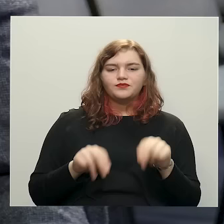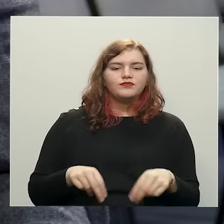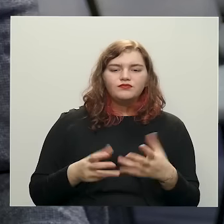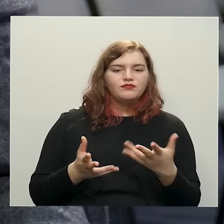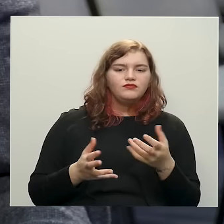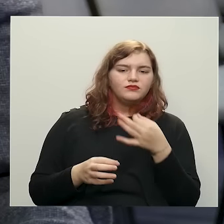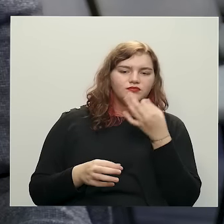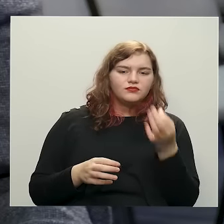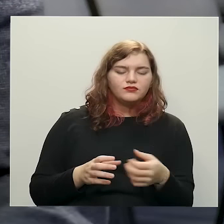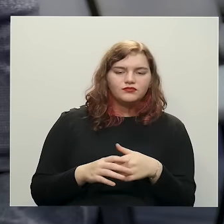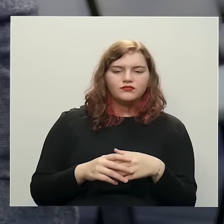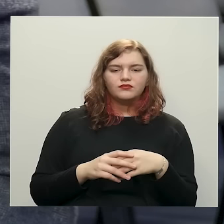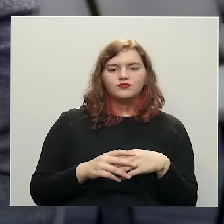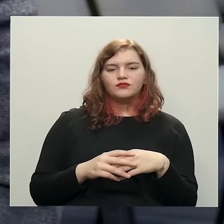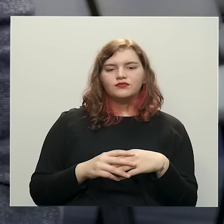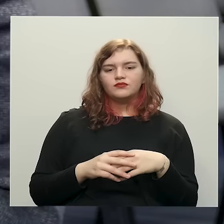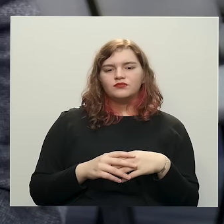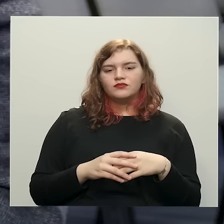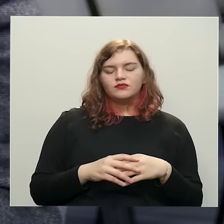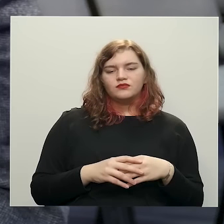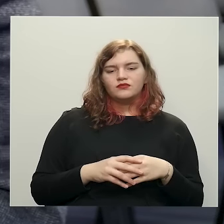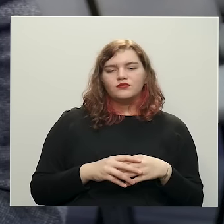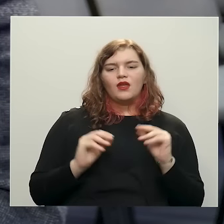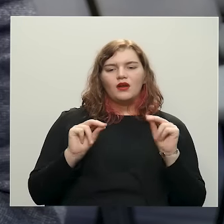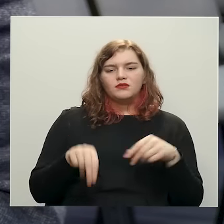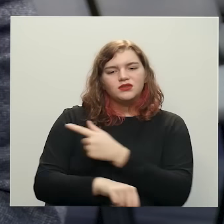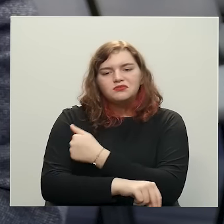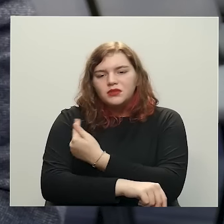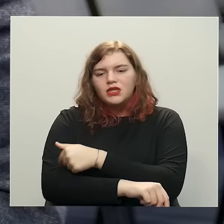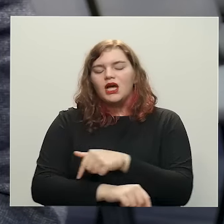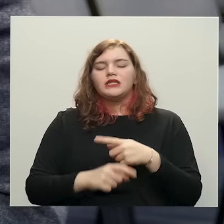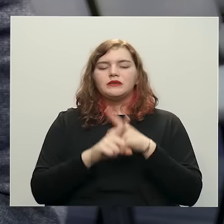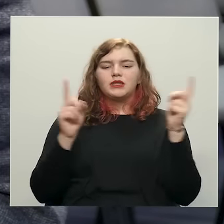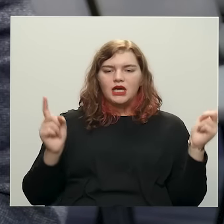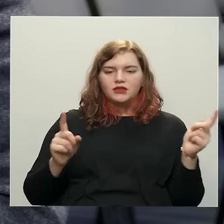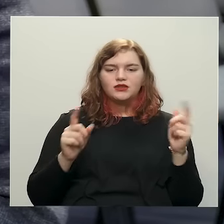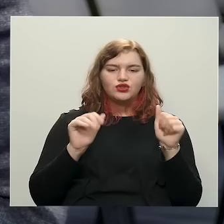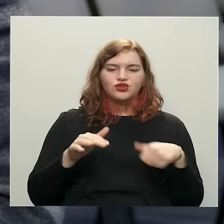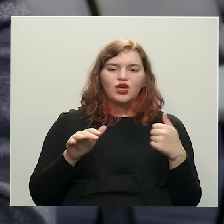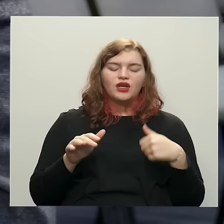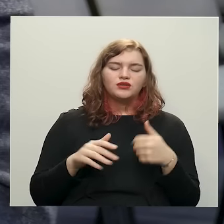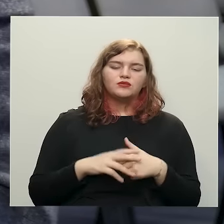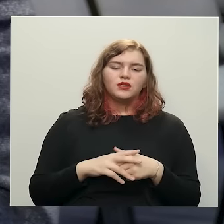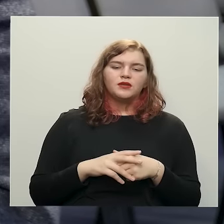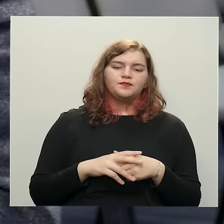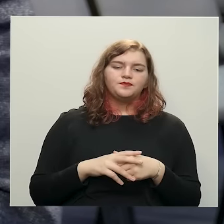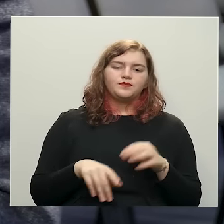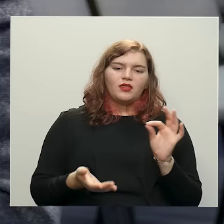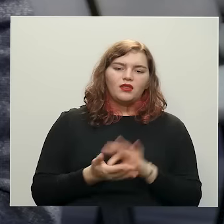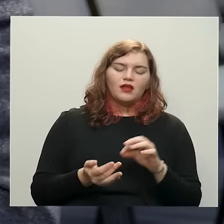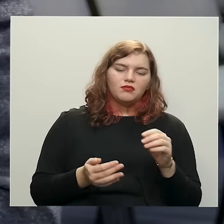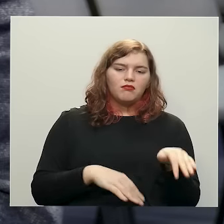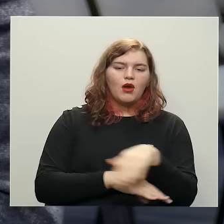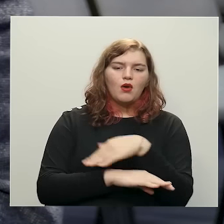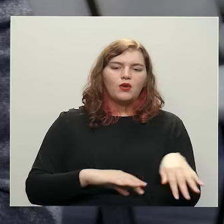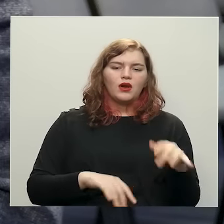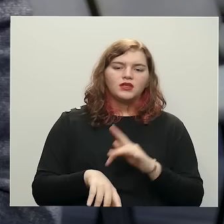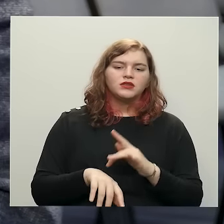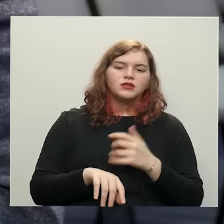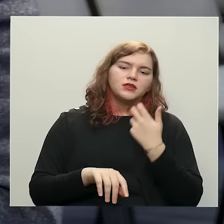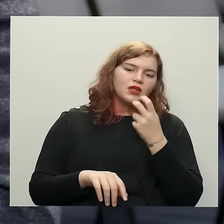acolo. Am ajuns acasă, da. Și ne-am dus la spital dimineața, pe 16, și pe hol,